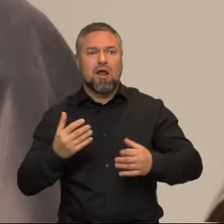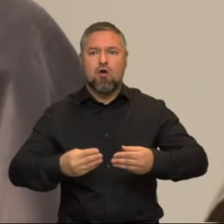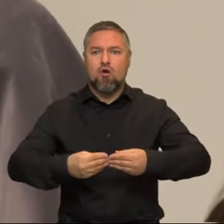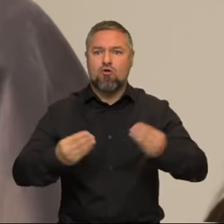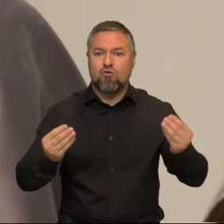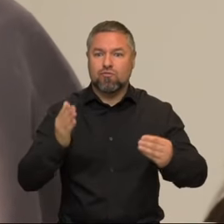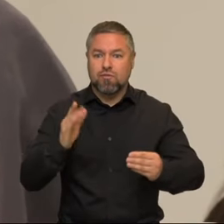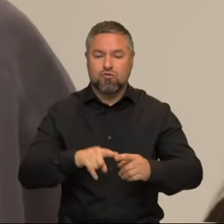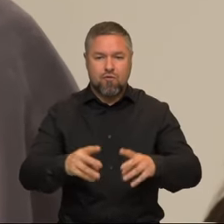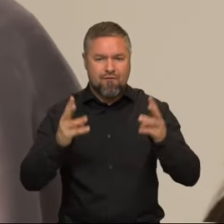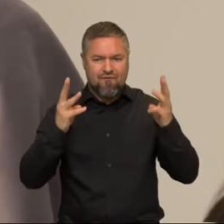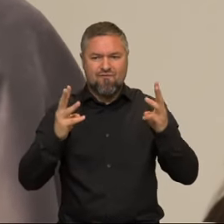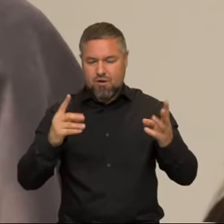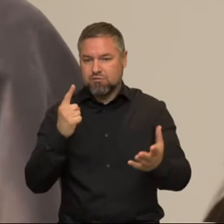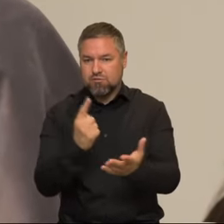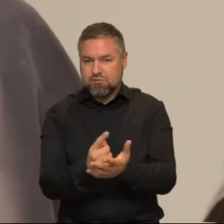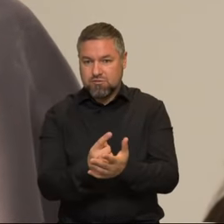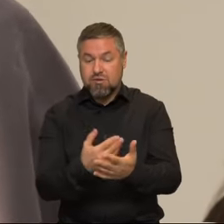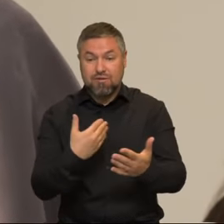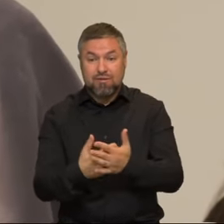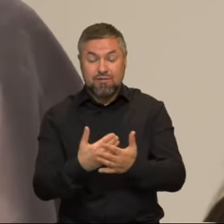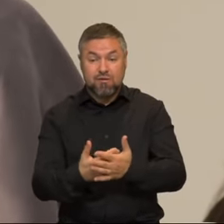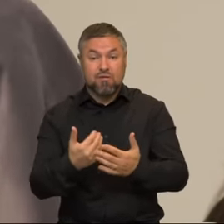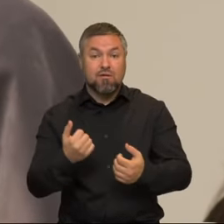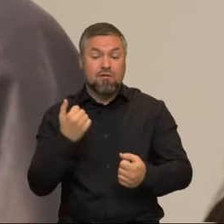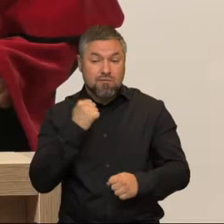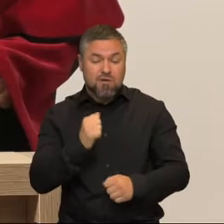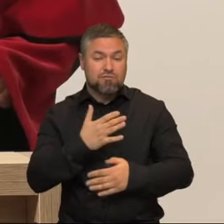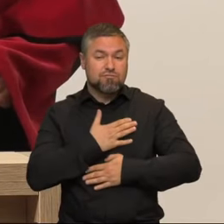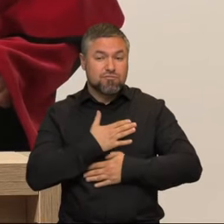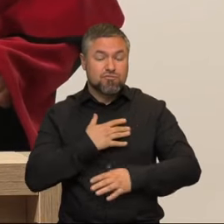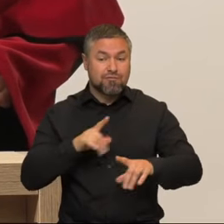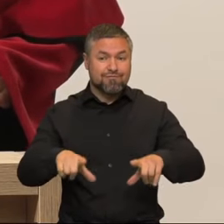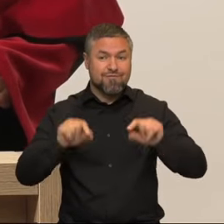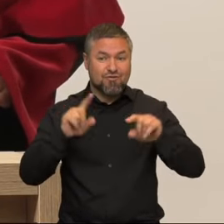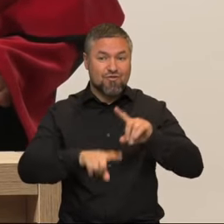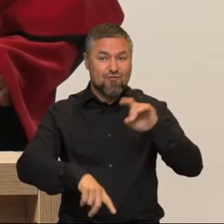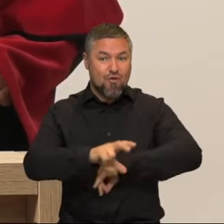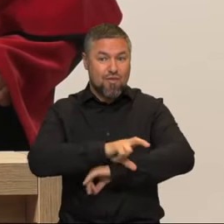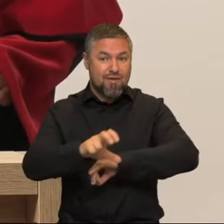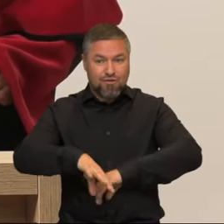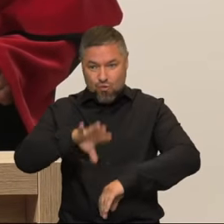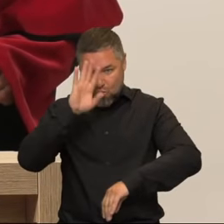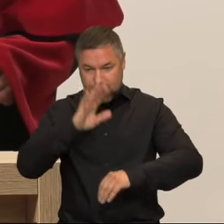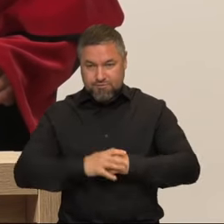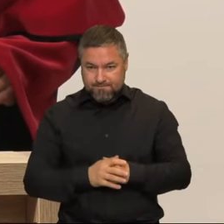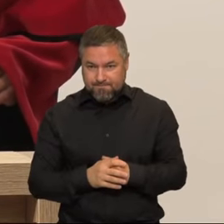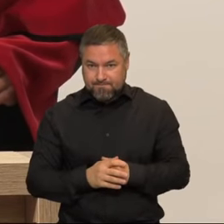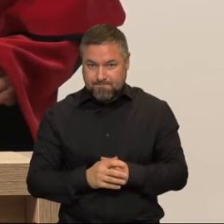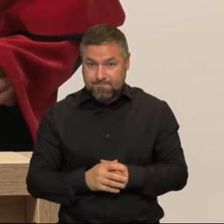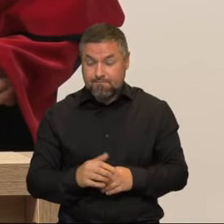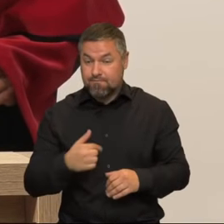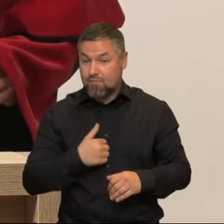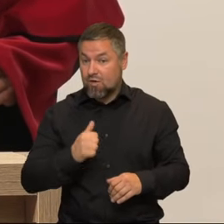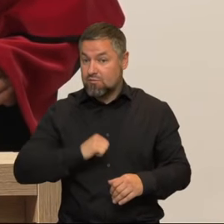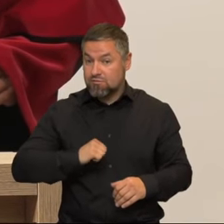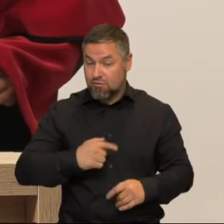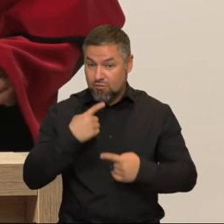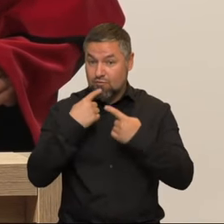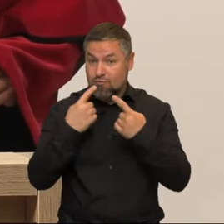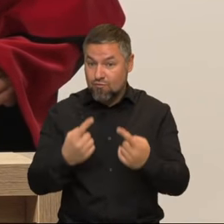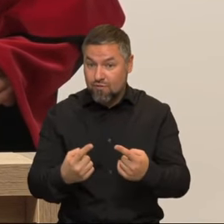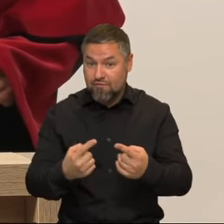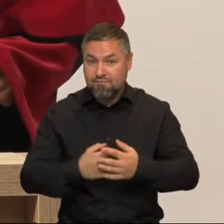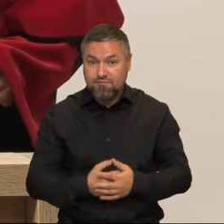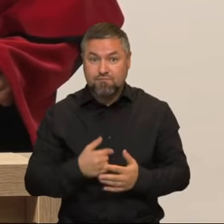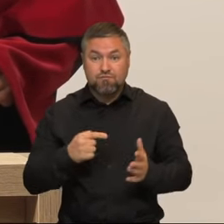rozwiniecie. To ważna decyzja, dlatego niezmiernie miło mi, że wybraliście Politechnikę Łódzką. Od siebie mogę powiedzieć tylko